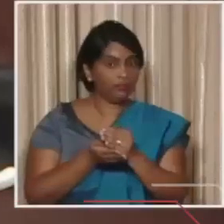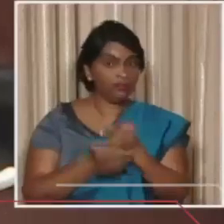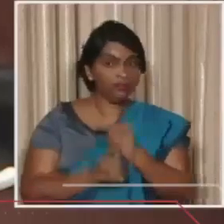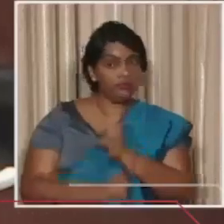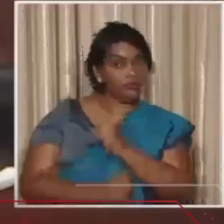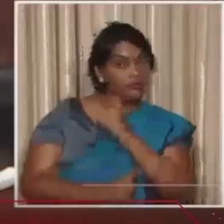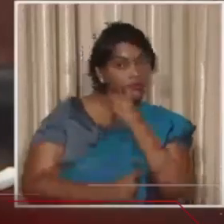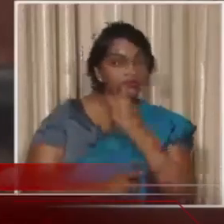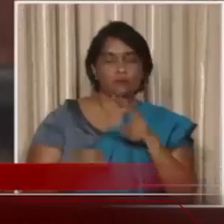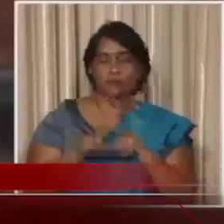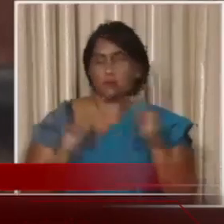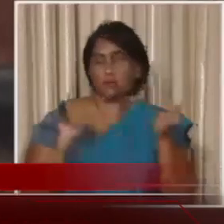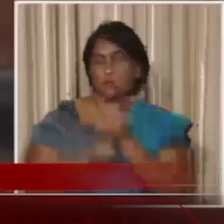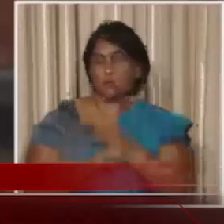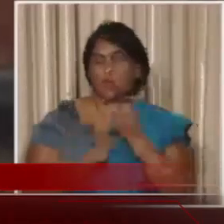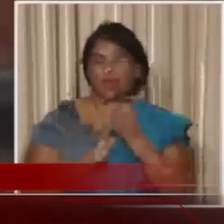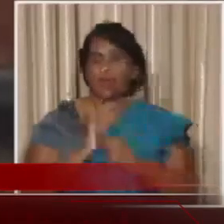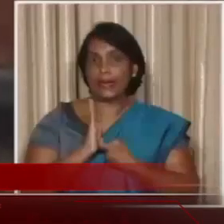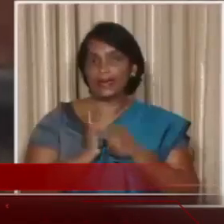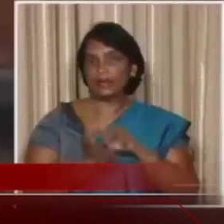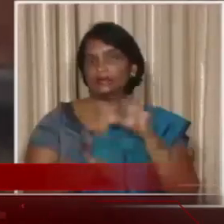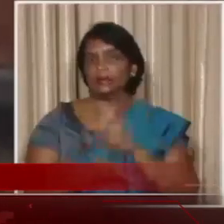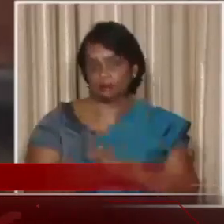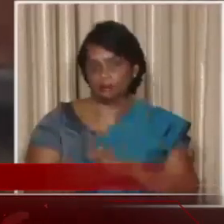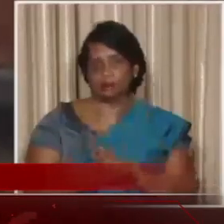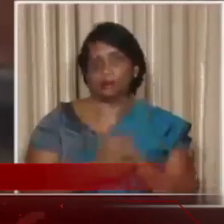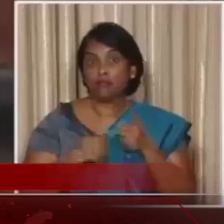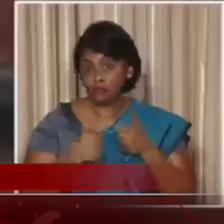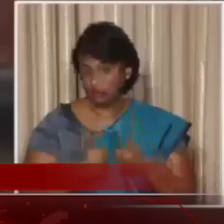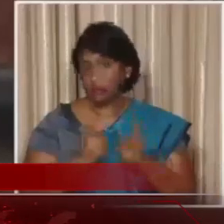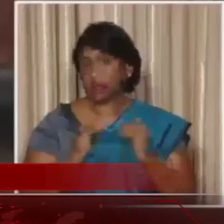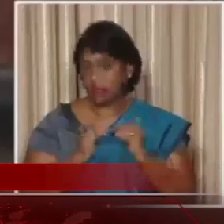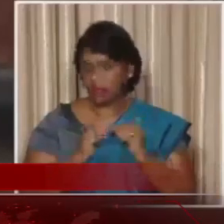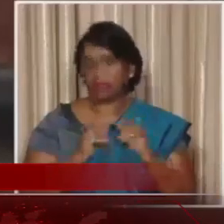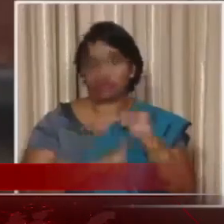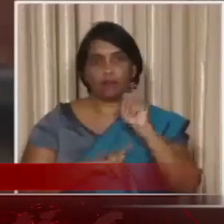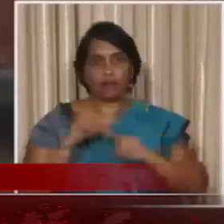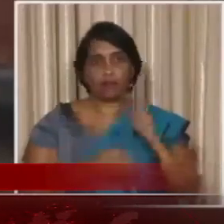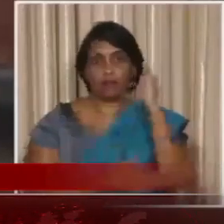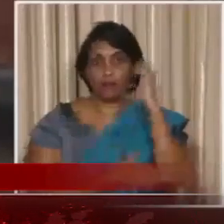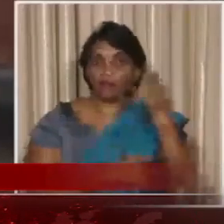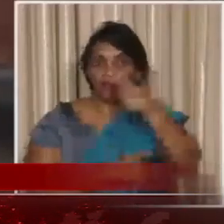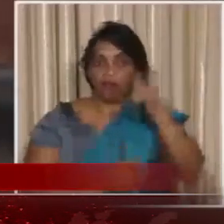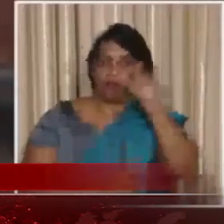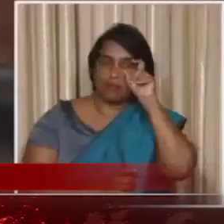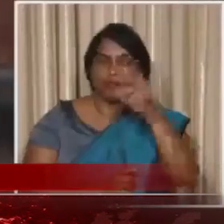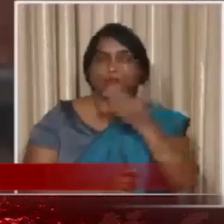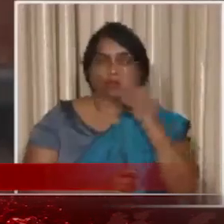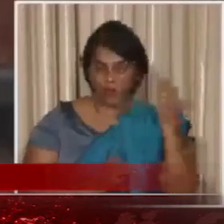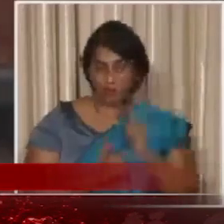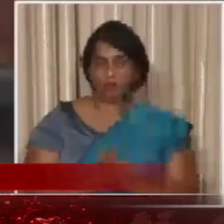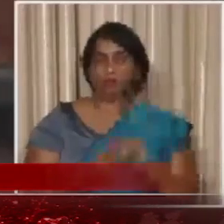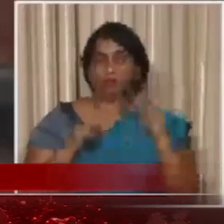තර්ජනාත්මක ලෙස බලපෑම් කිරීම සඳහා නීතිය සම්පාදනය කරන්න. ඒක සුදුසුද කියලා මේ පාර්ලිමේන්තුවේ අත උස්සන එකෙන් බලා ගන්න පුළුවන්.